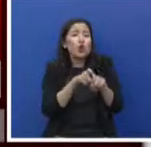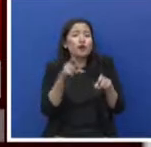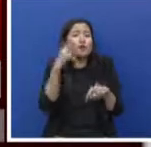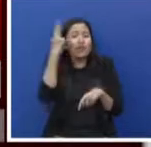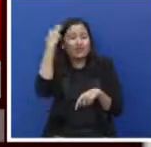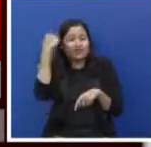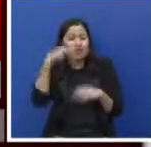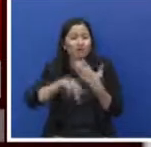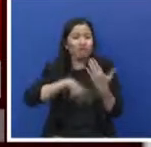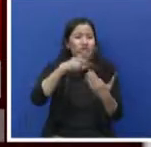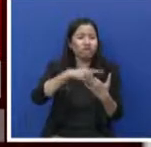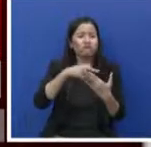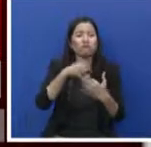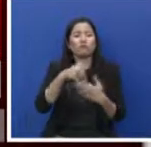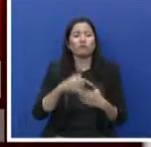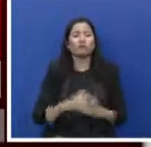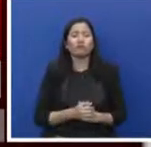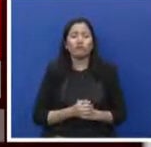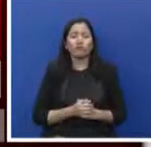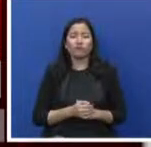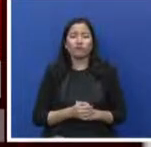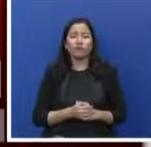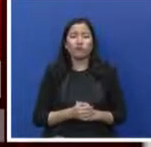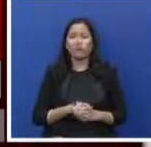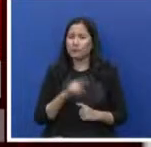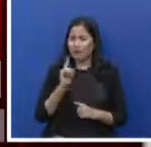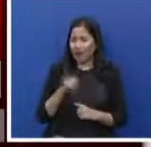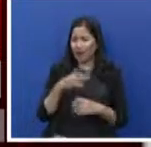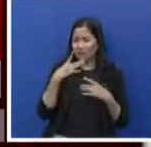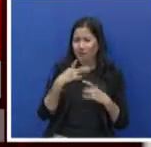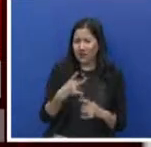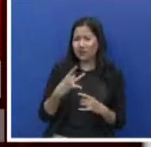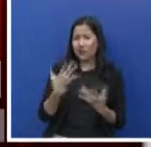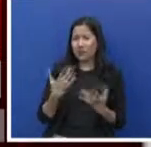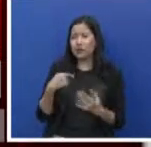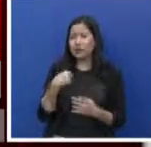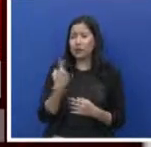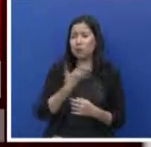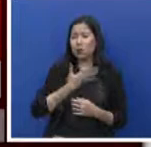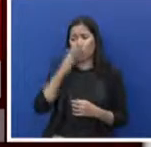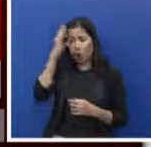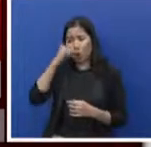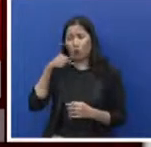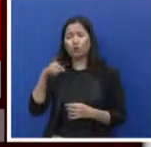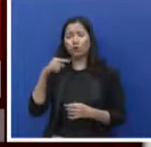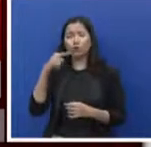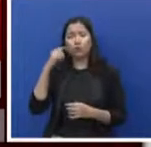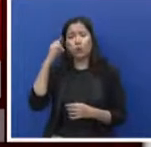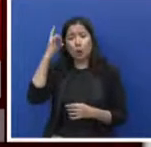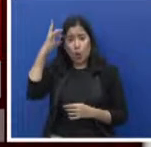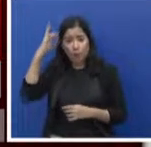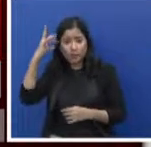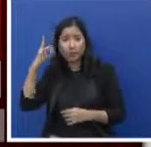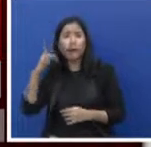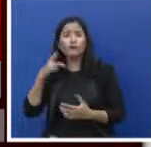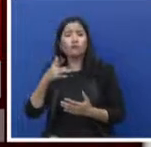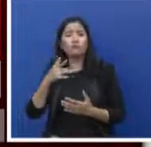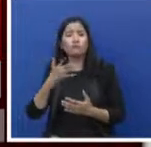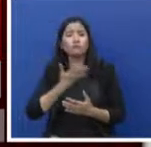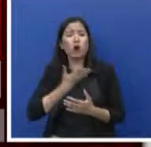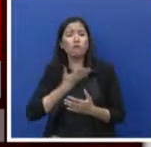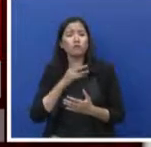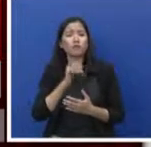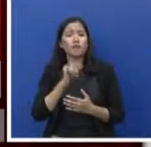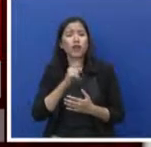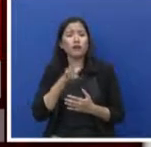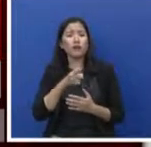ditetapkan oleh pemerintah. Iya, Mbak Sinto, yang paling menarik dan ingin kita ketahui bersama bagaimana Gojek ini menjamin keamanan untuk pelaksanaan